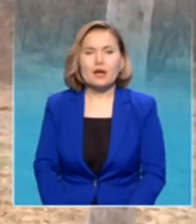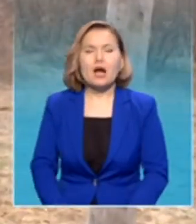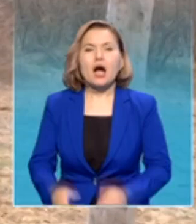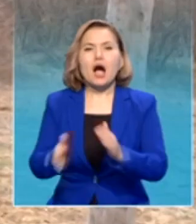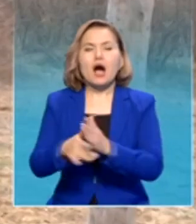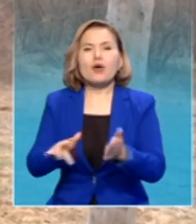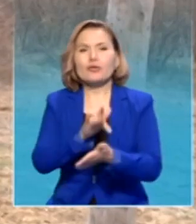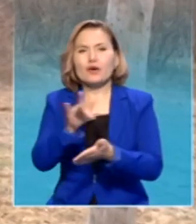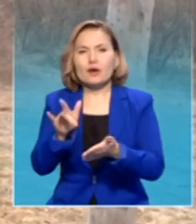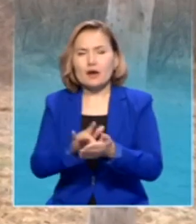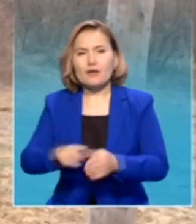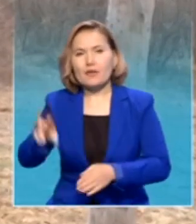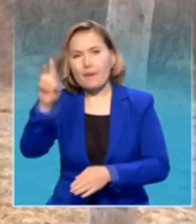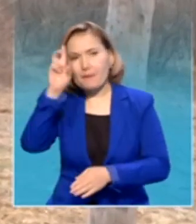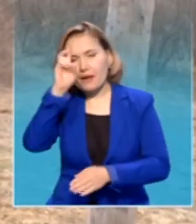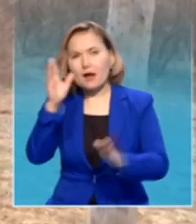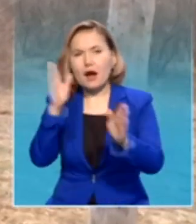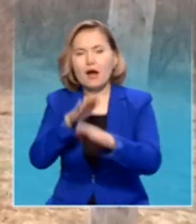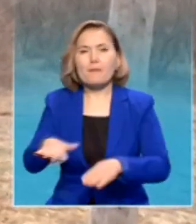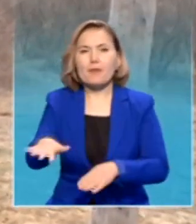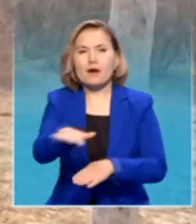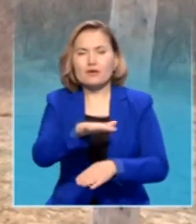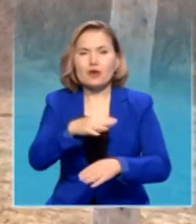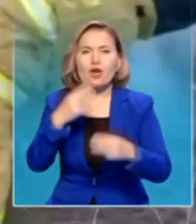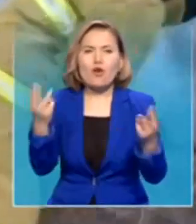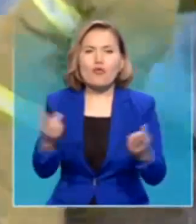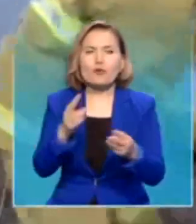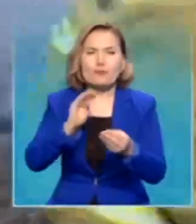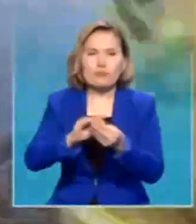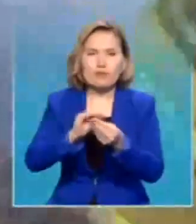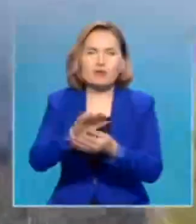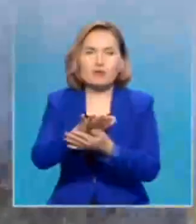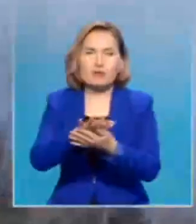Атыраудағы Ақжайық мемлекеттік табиғи резерваты әлі өртеніп жатыр.